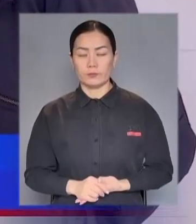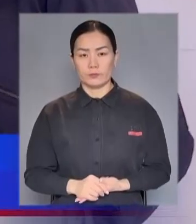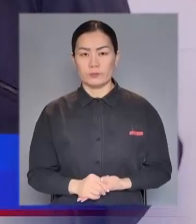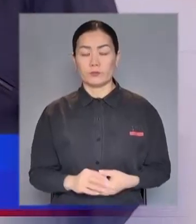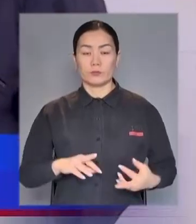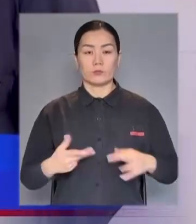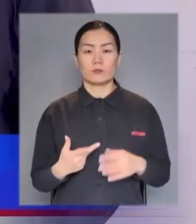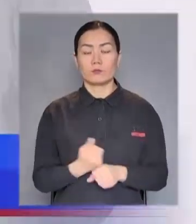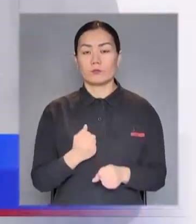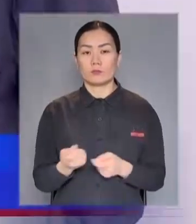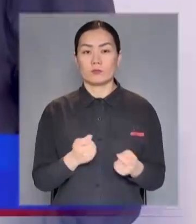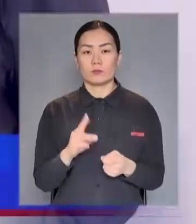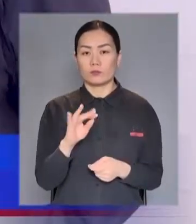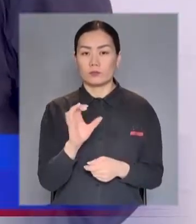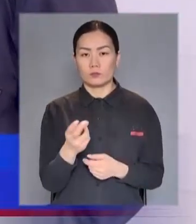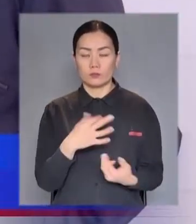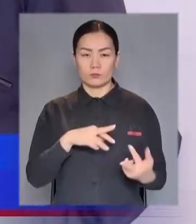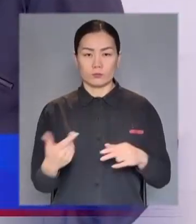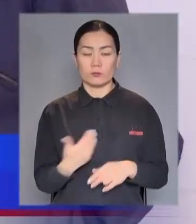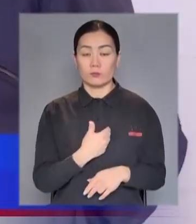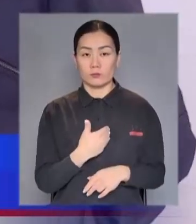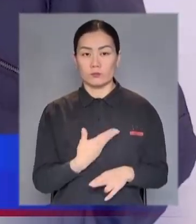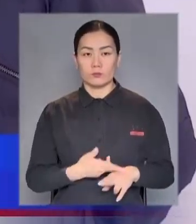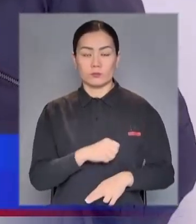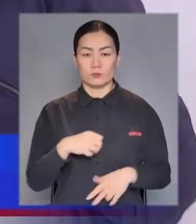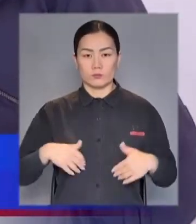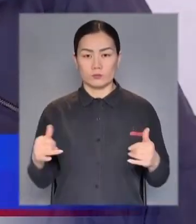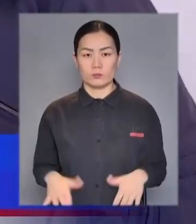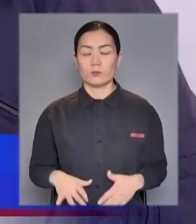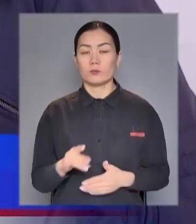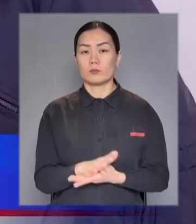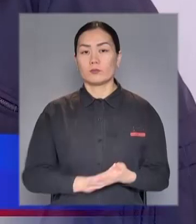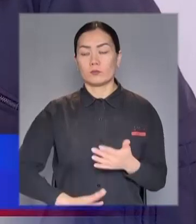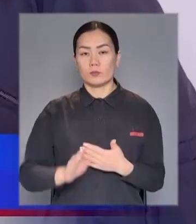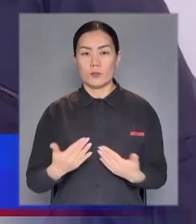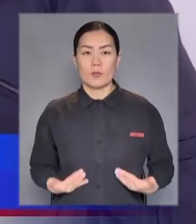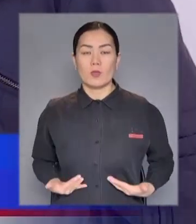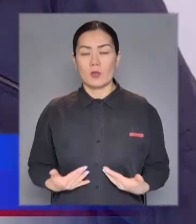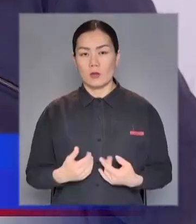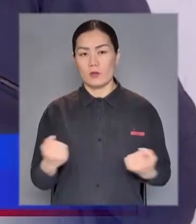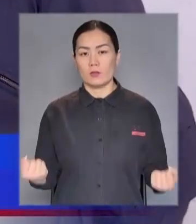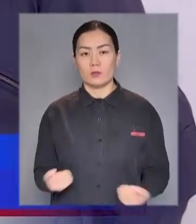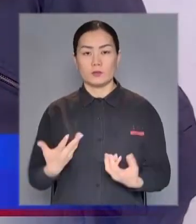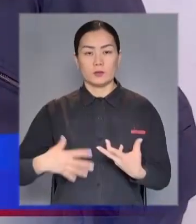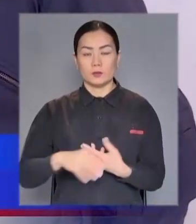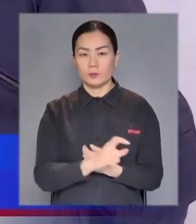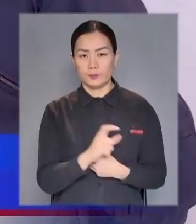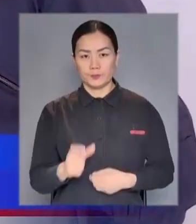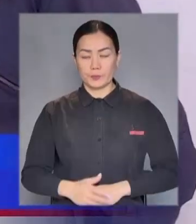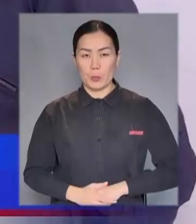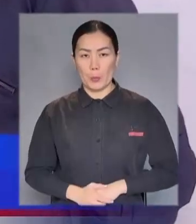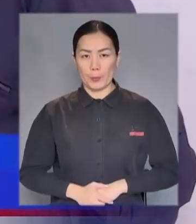снова переходим к форме управления КСК. В противном случае сами решим, как дальше быть. Жители только за. Пусть они закрываются.